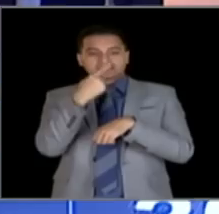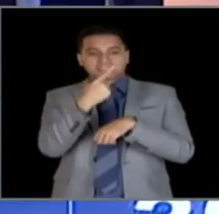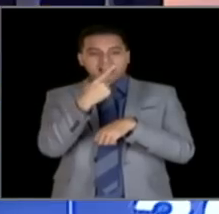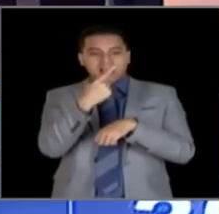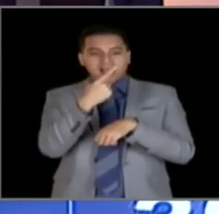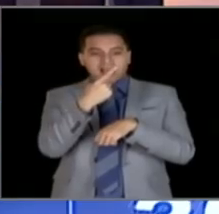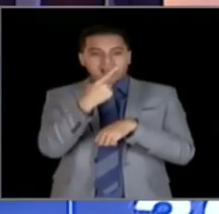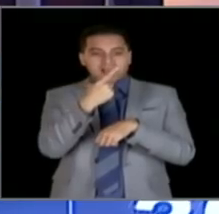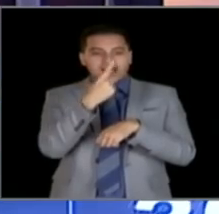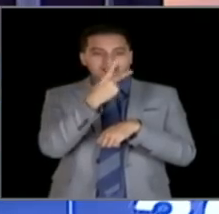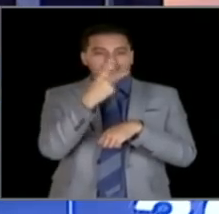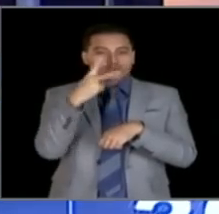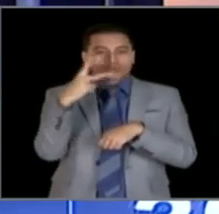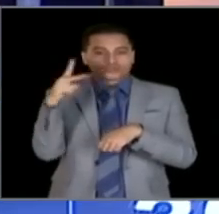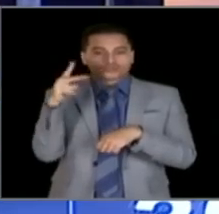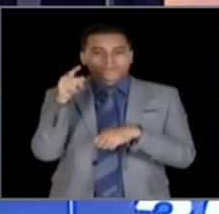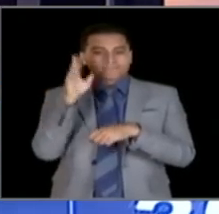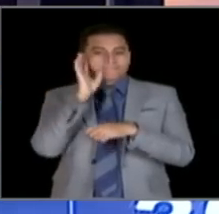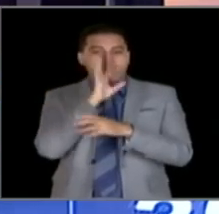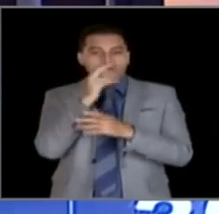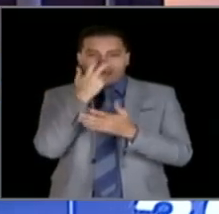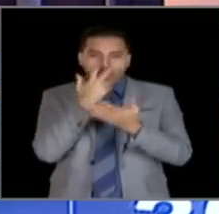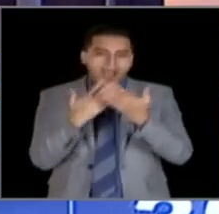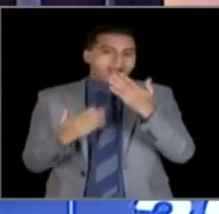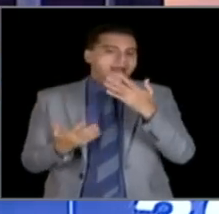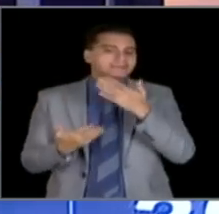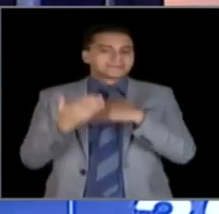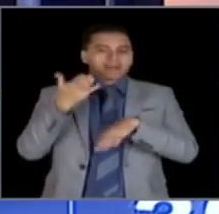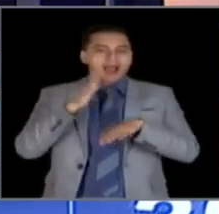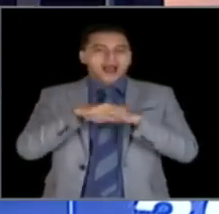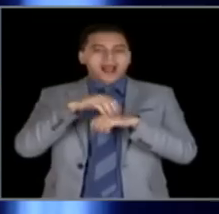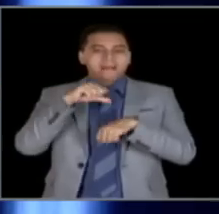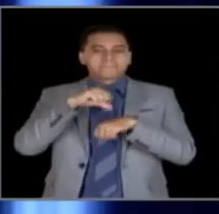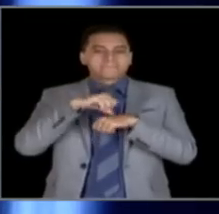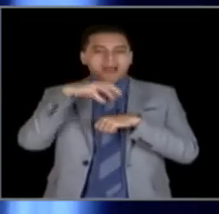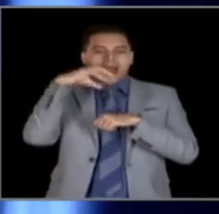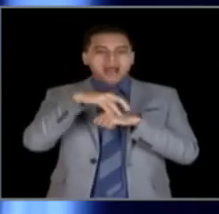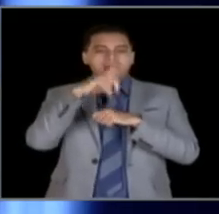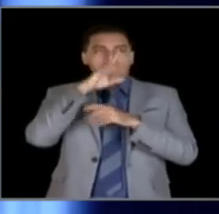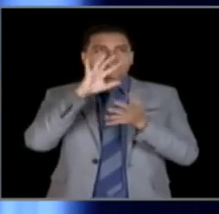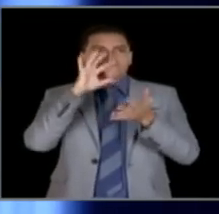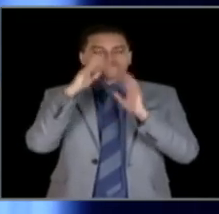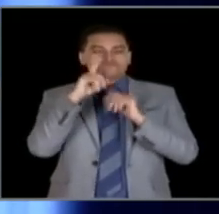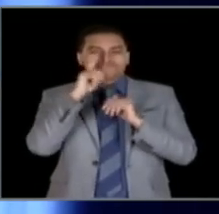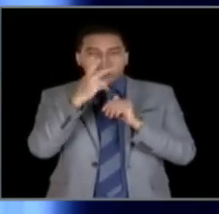2022، والتي تعد من أقدم المجرات في الكون، فما هو؟